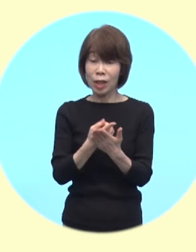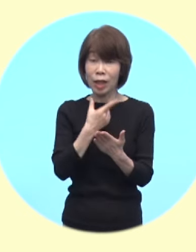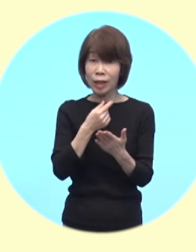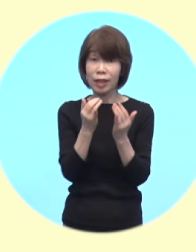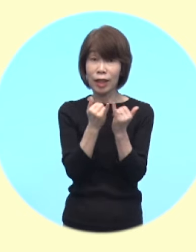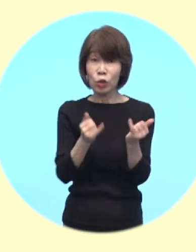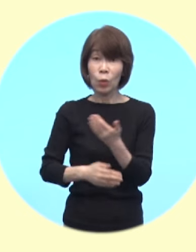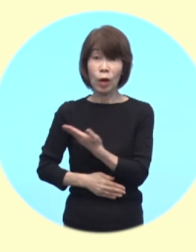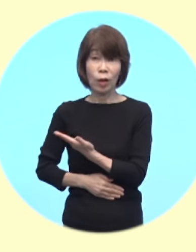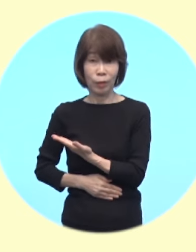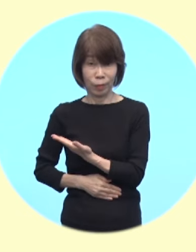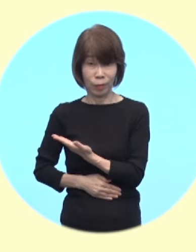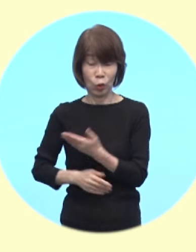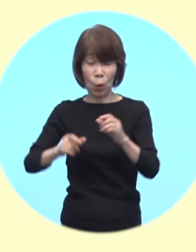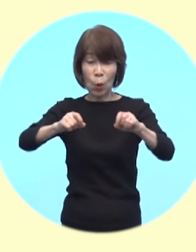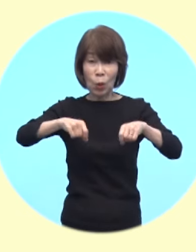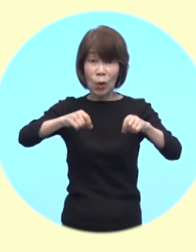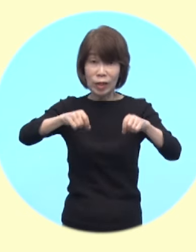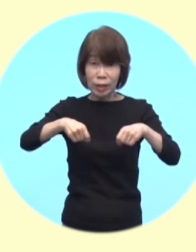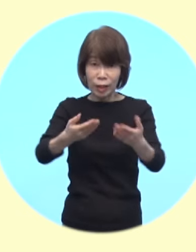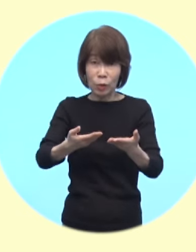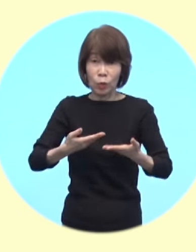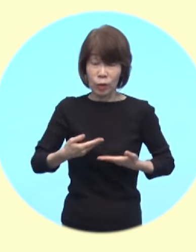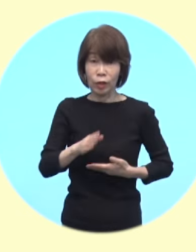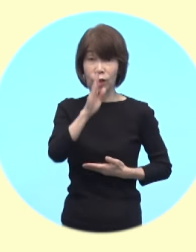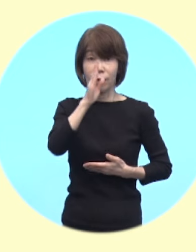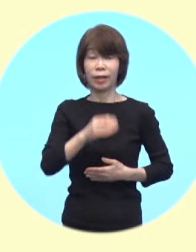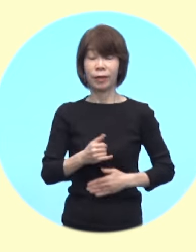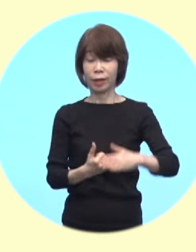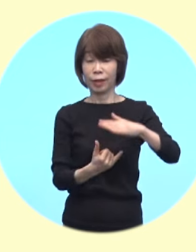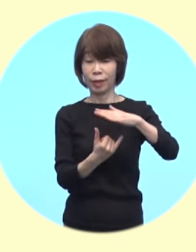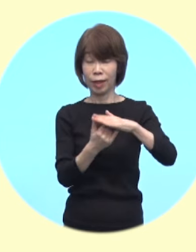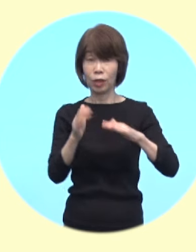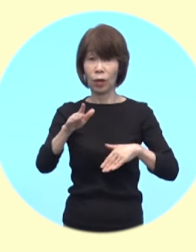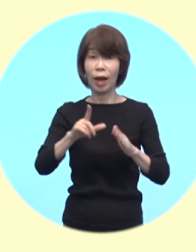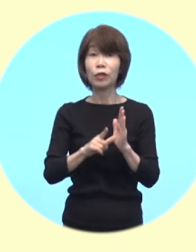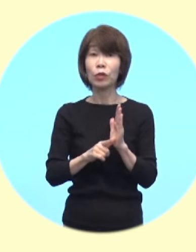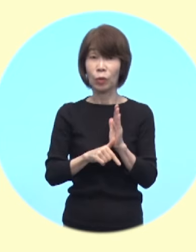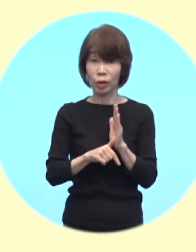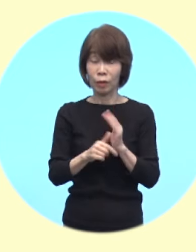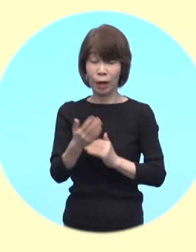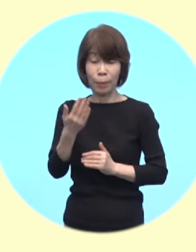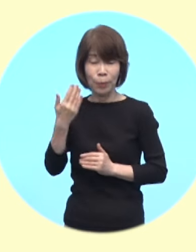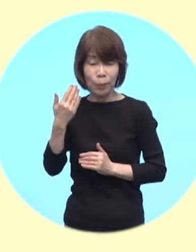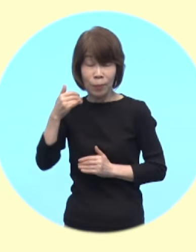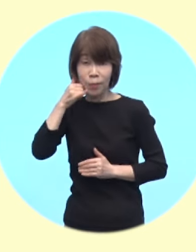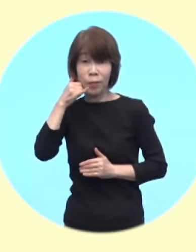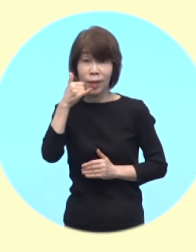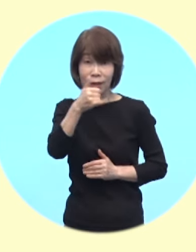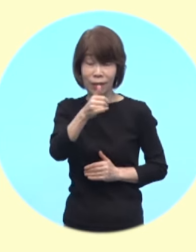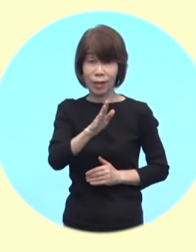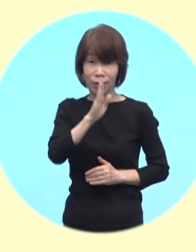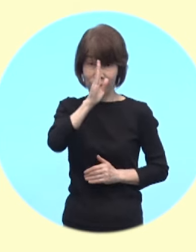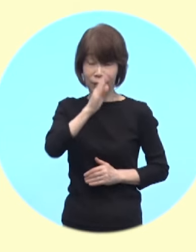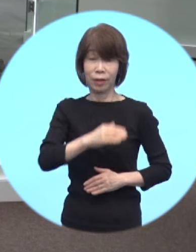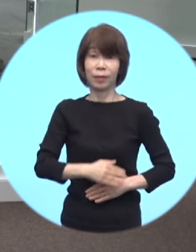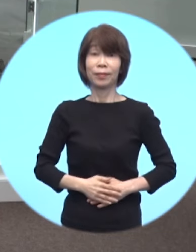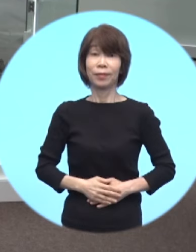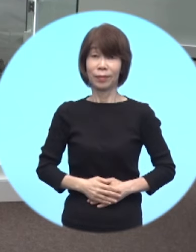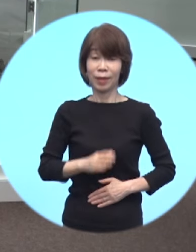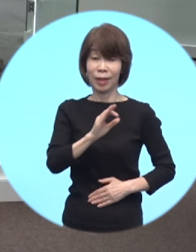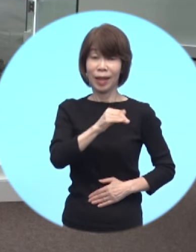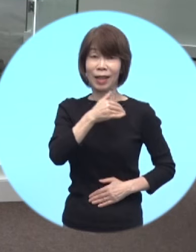ご覧のチラシを入手してください。定員があるイベントはそれぞれの申し込み先へお電話ください。